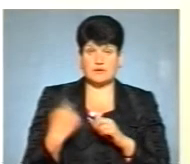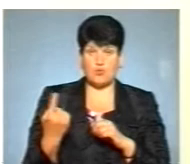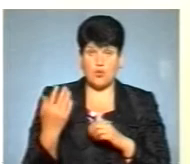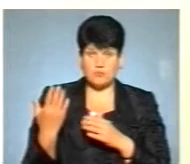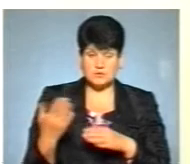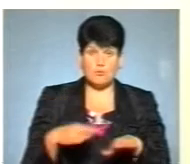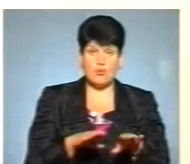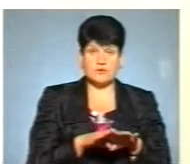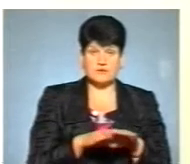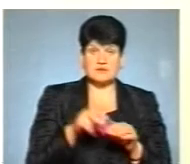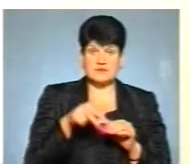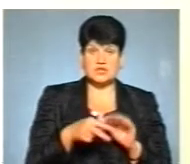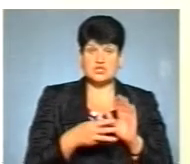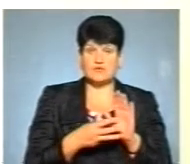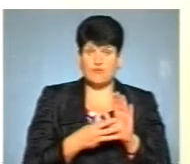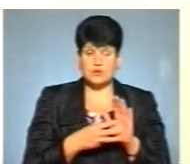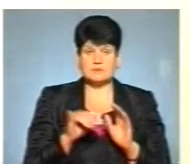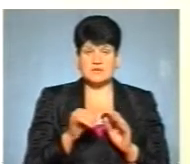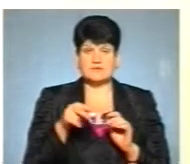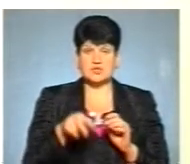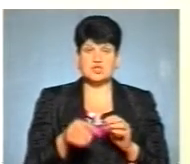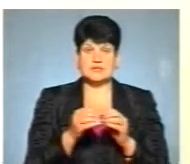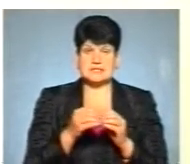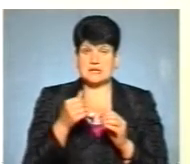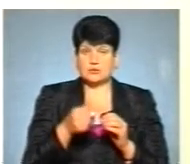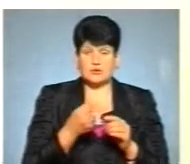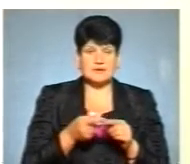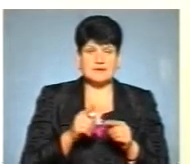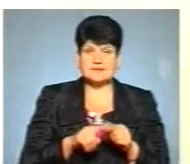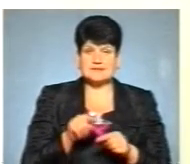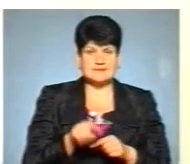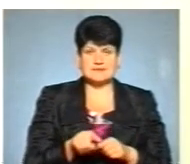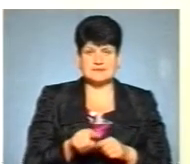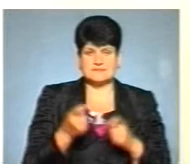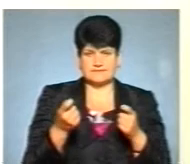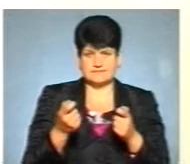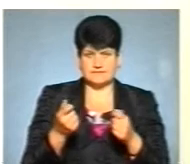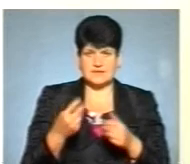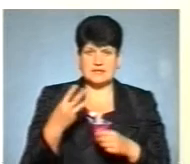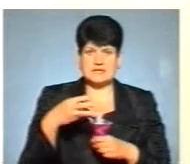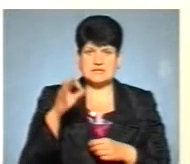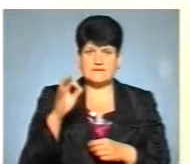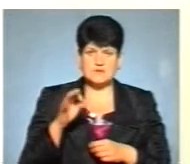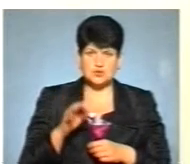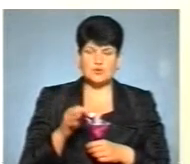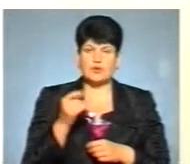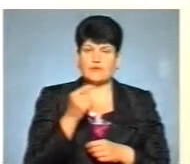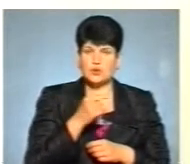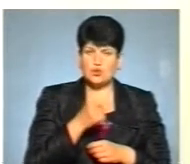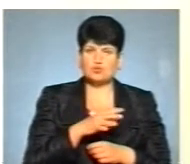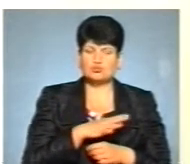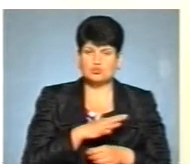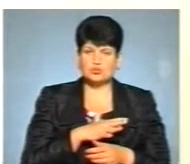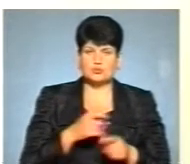порівняно 2008 і 2010 роком, це незначні. Це 30% від того, що було